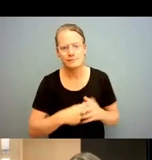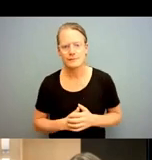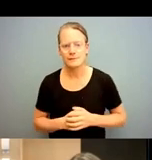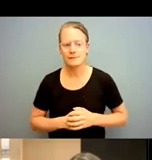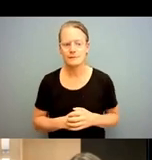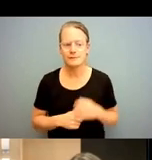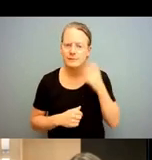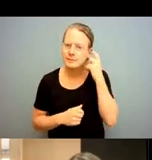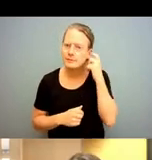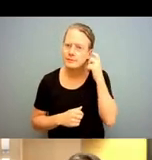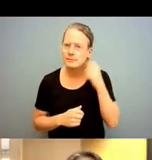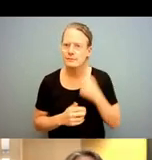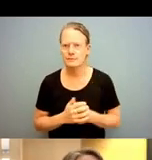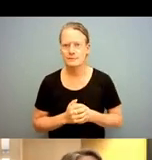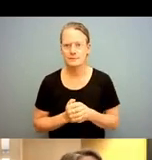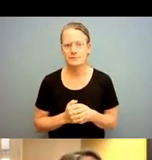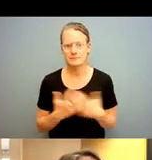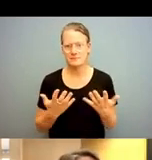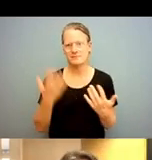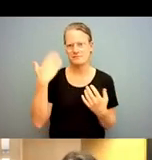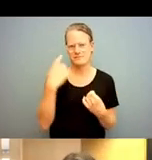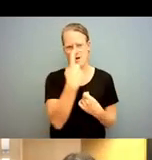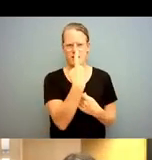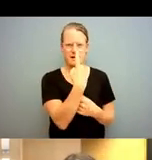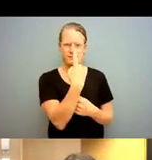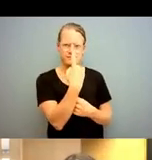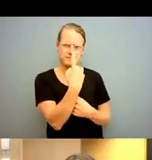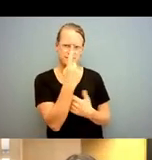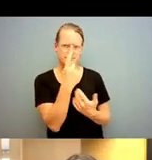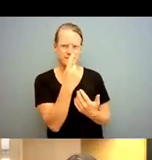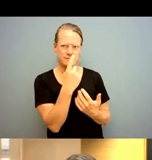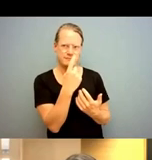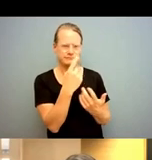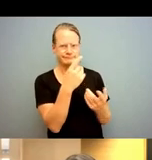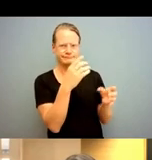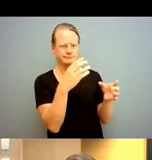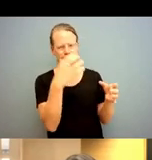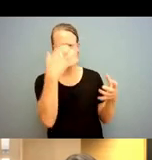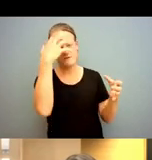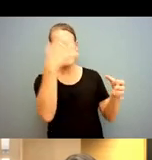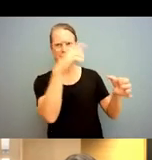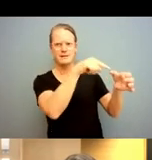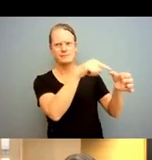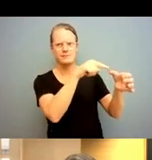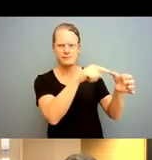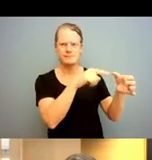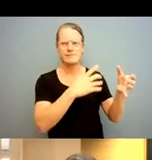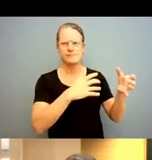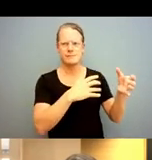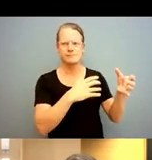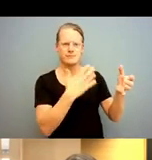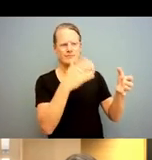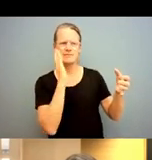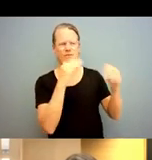mähte suomakiellä, tahje i mähte tannu puures. se on sähtä mähti arkapäivi